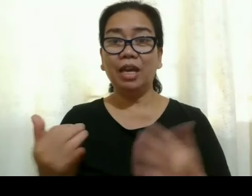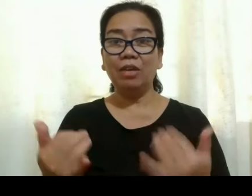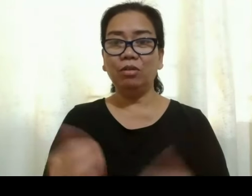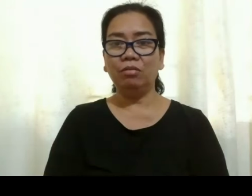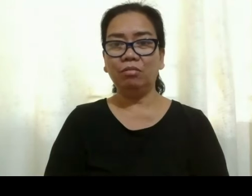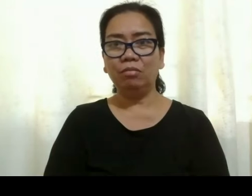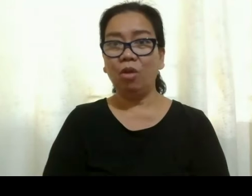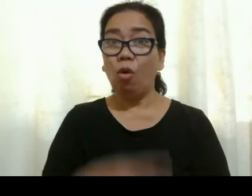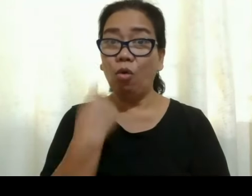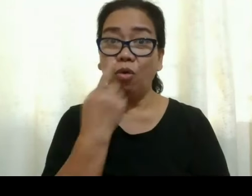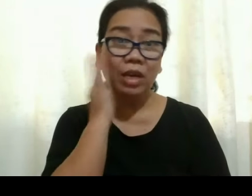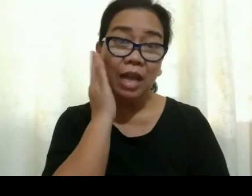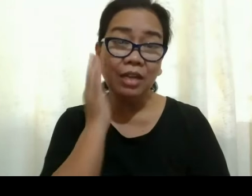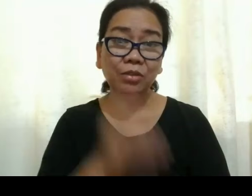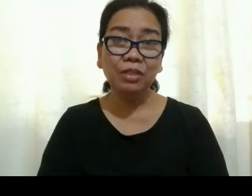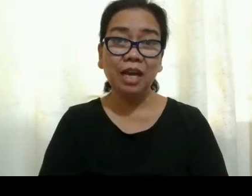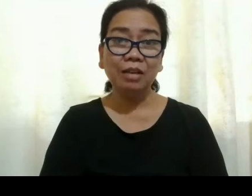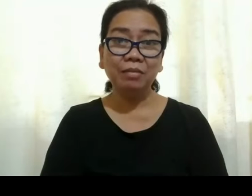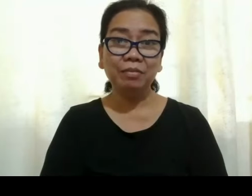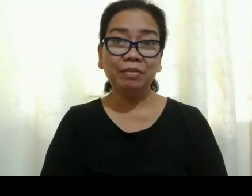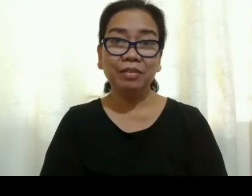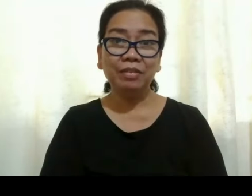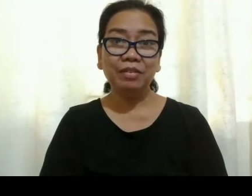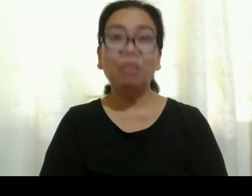Okay, ngayon. Kilala niyo siya?